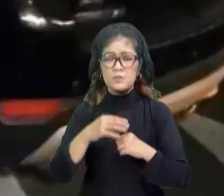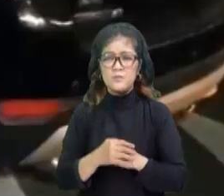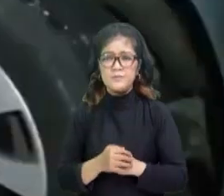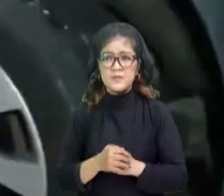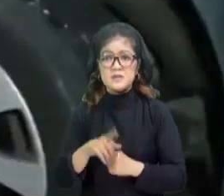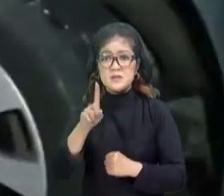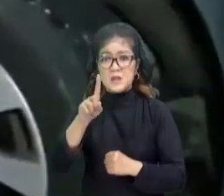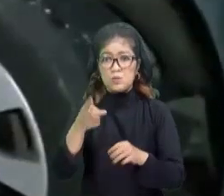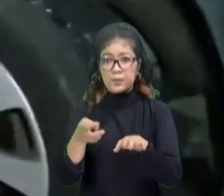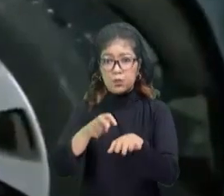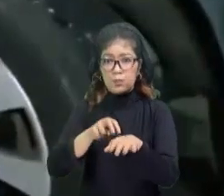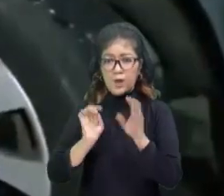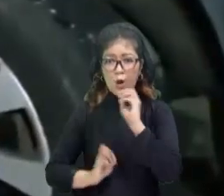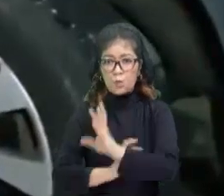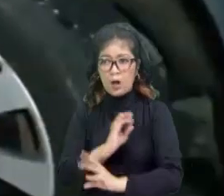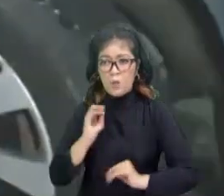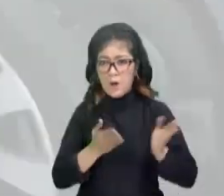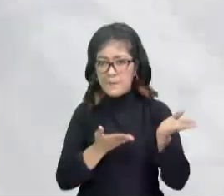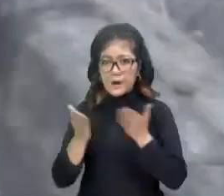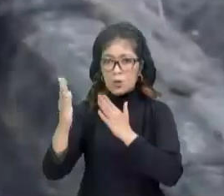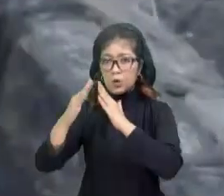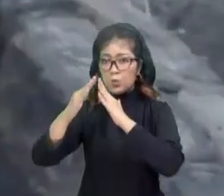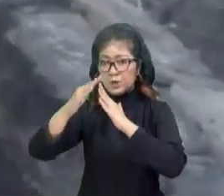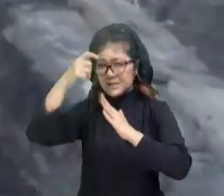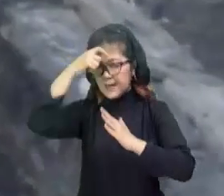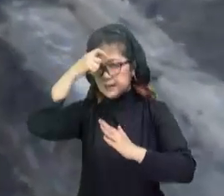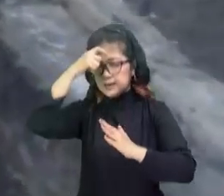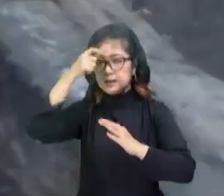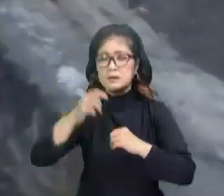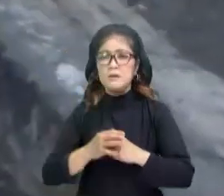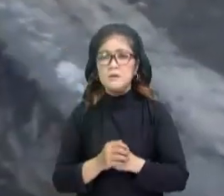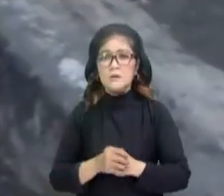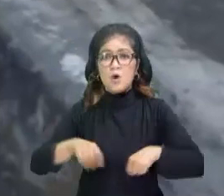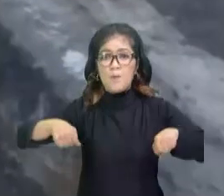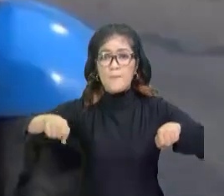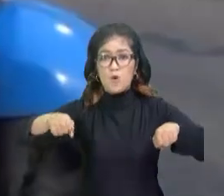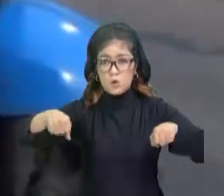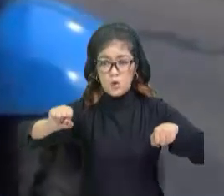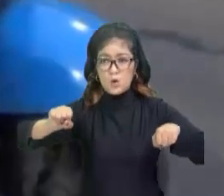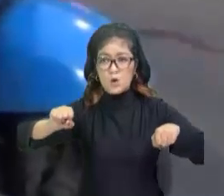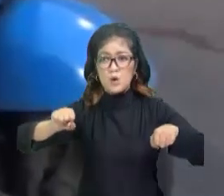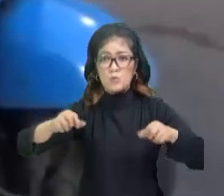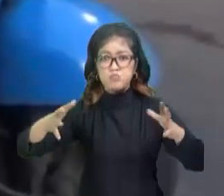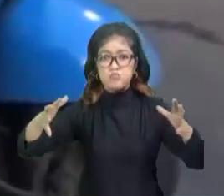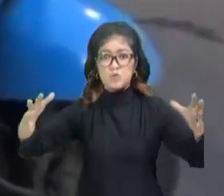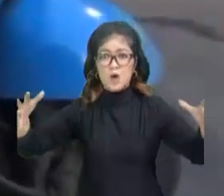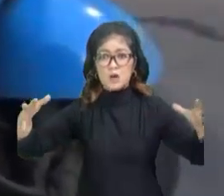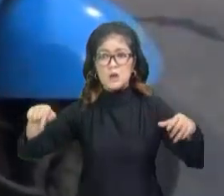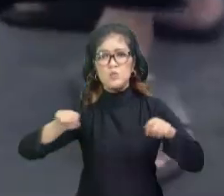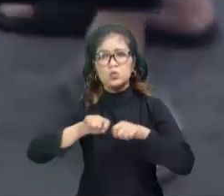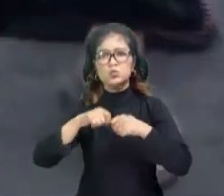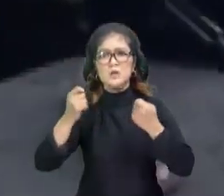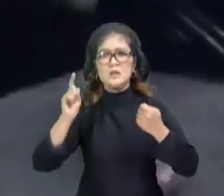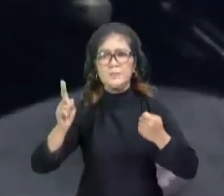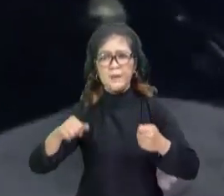berubah mobil terluka dan dilarikan ke rumah sakit Hai sementara Motorsport ini rusak usai menabrak bajaj di Jalan Letjen Suprapto